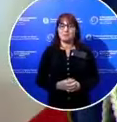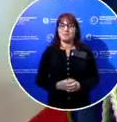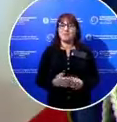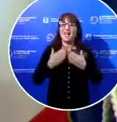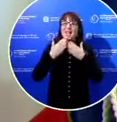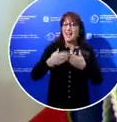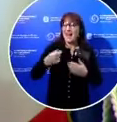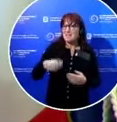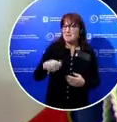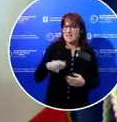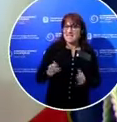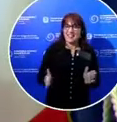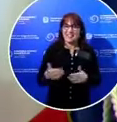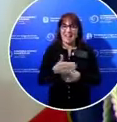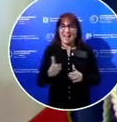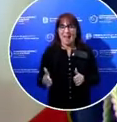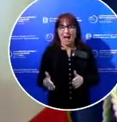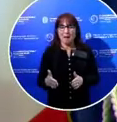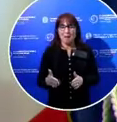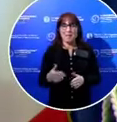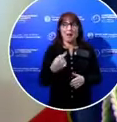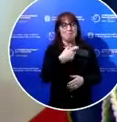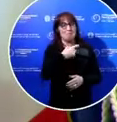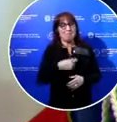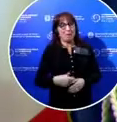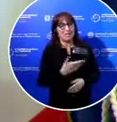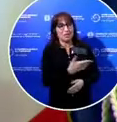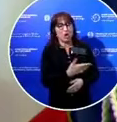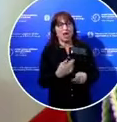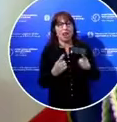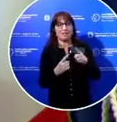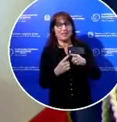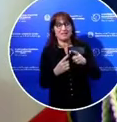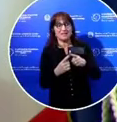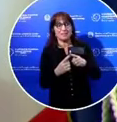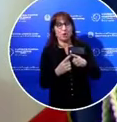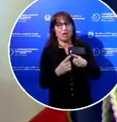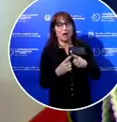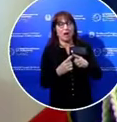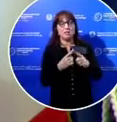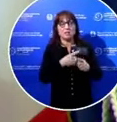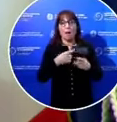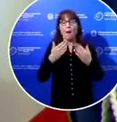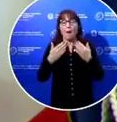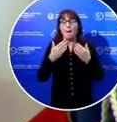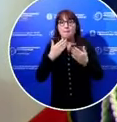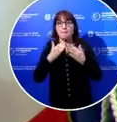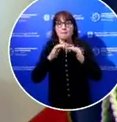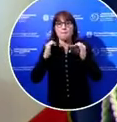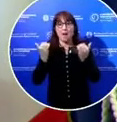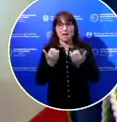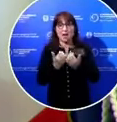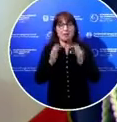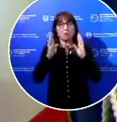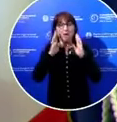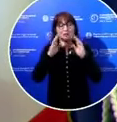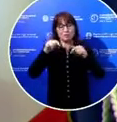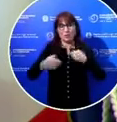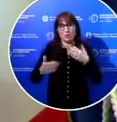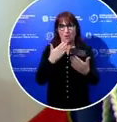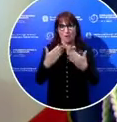Ringrazio anche il Presidente della Camera per la sua personale importante testimonianza e per l'attenzione che il Parlamento rivolge a questa